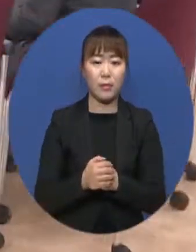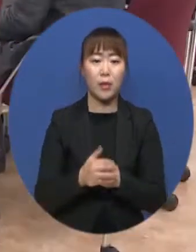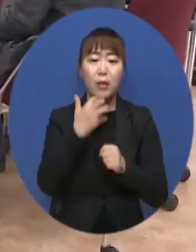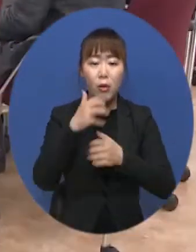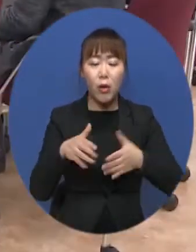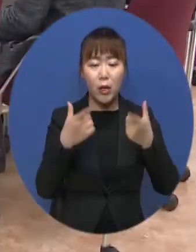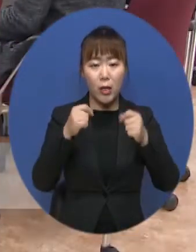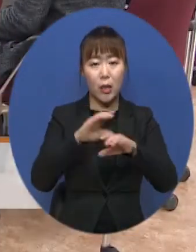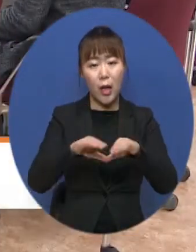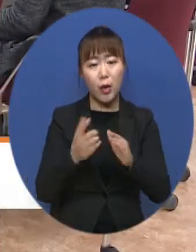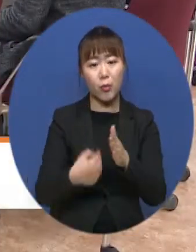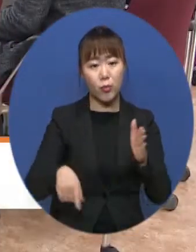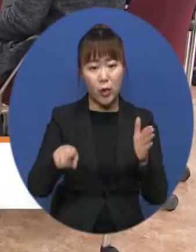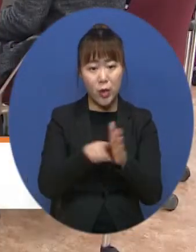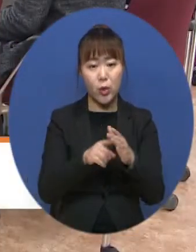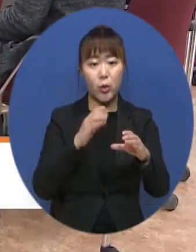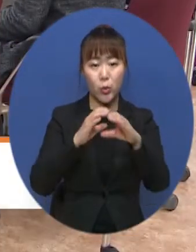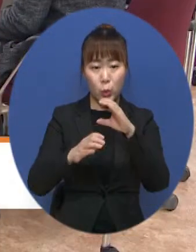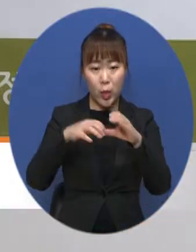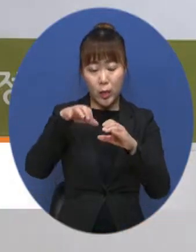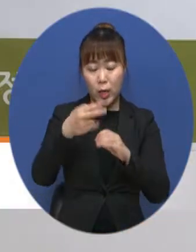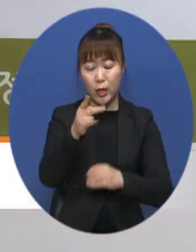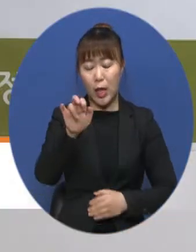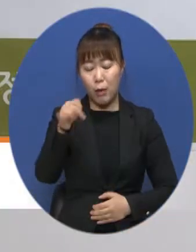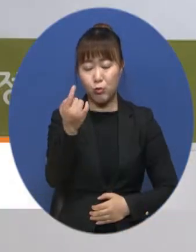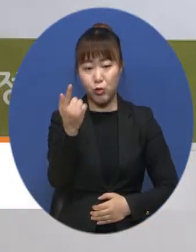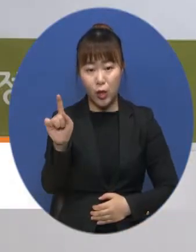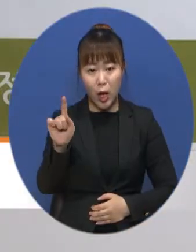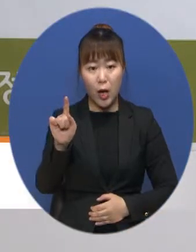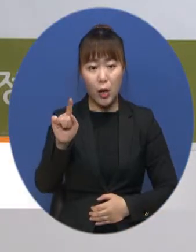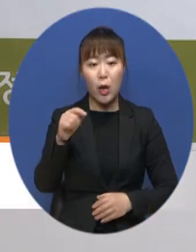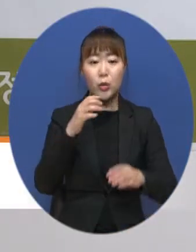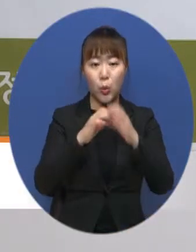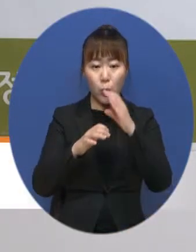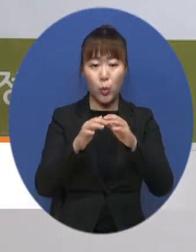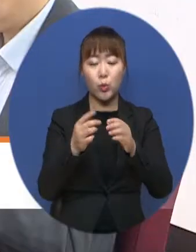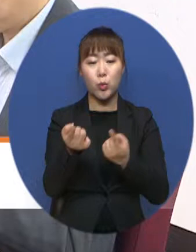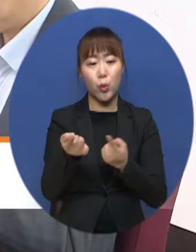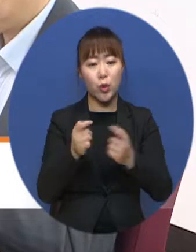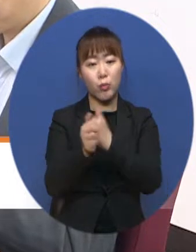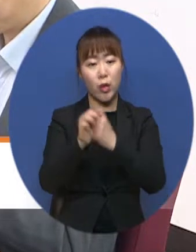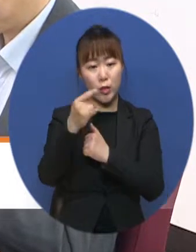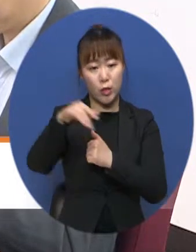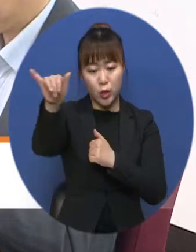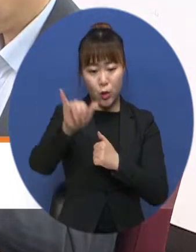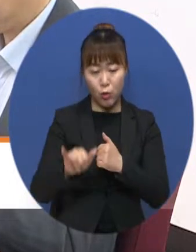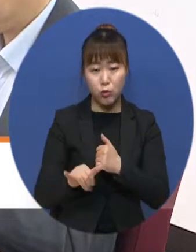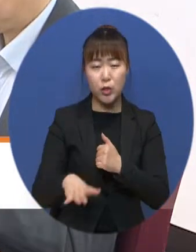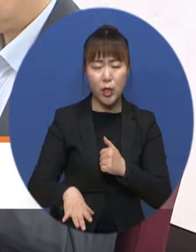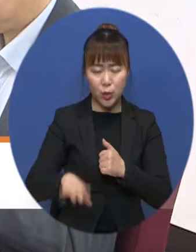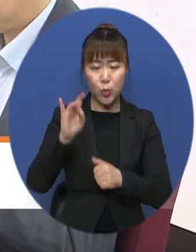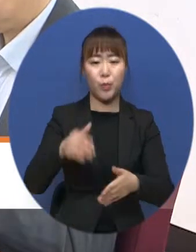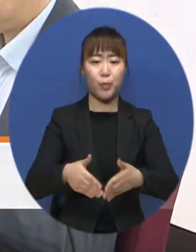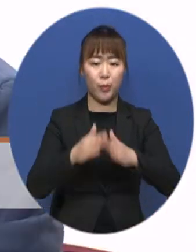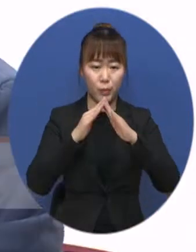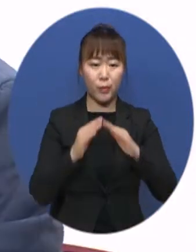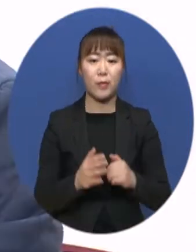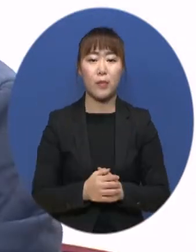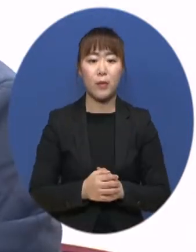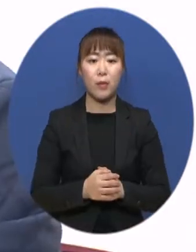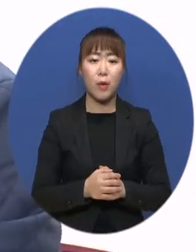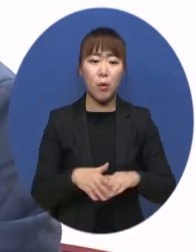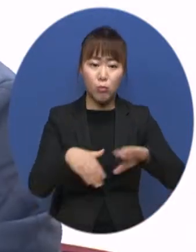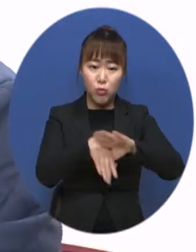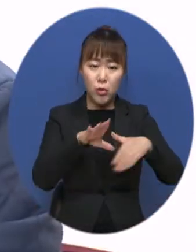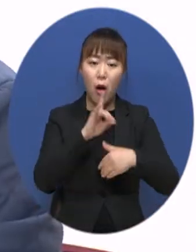경기도가 이를 해결하기 위해 소통창구인 다문화소통조정위원회를 전국 최초로 꾸렸습니다. 문화와 언어가